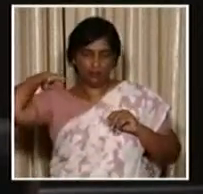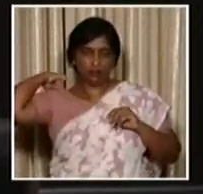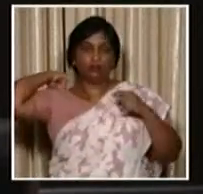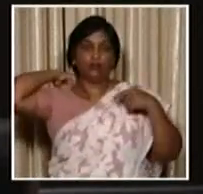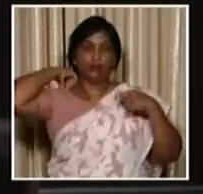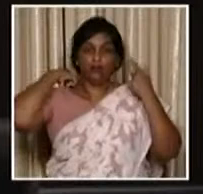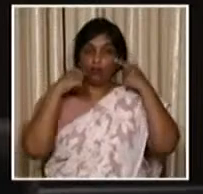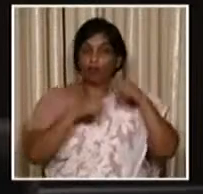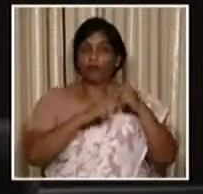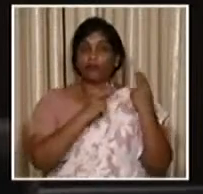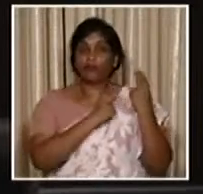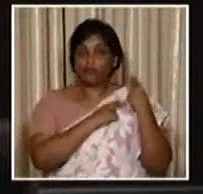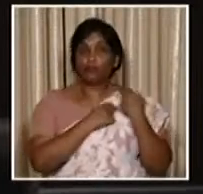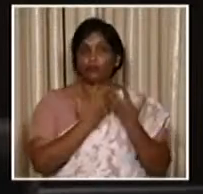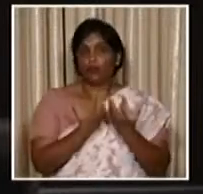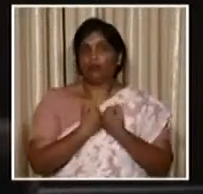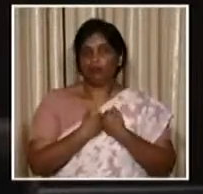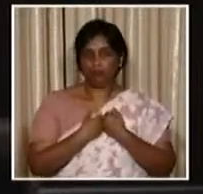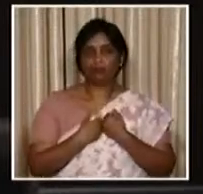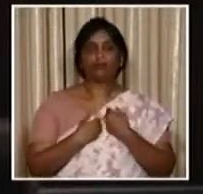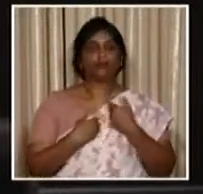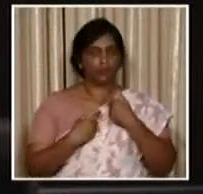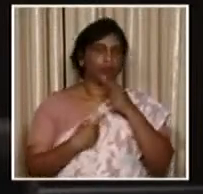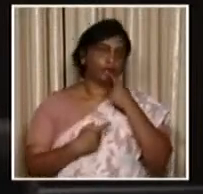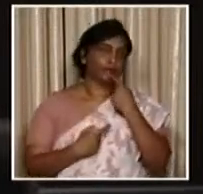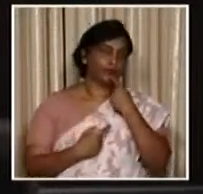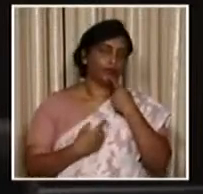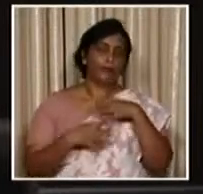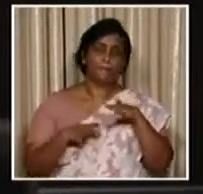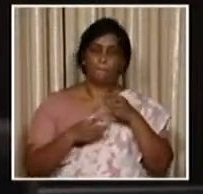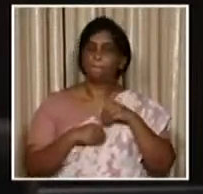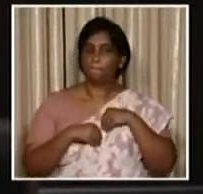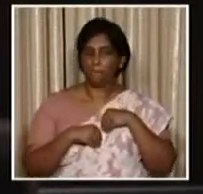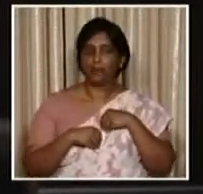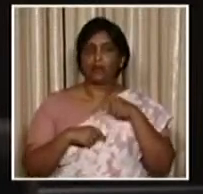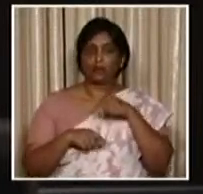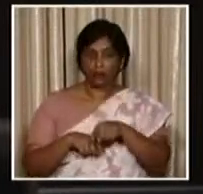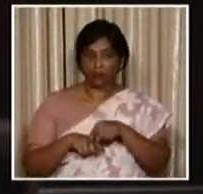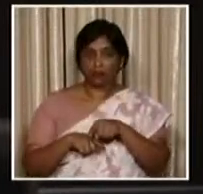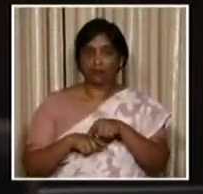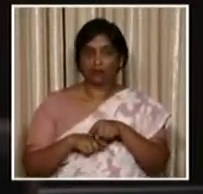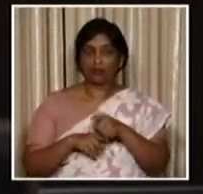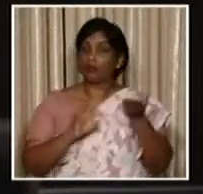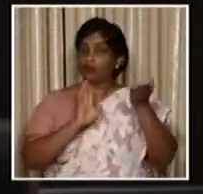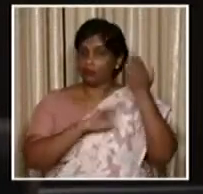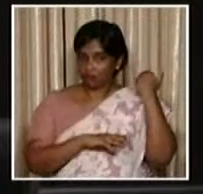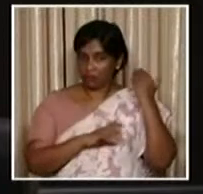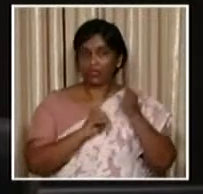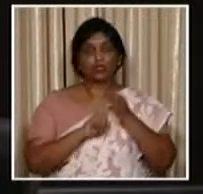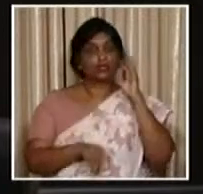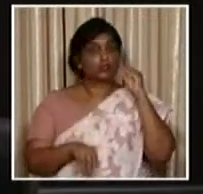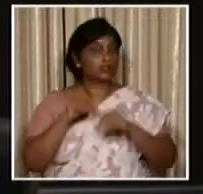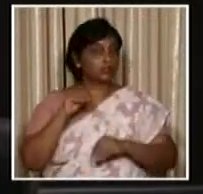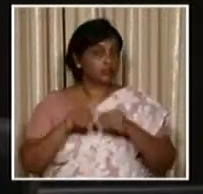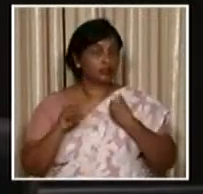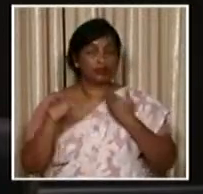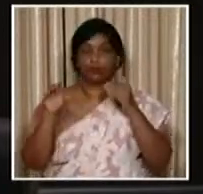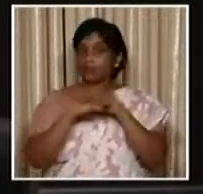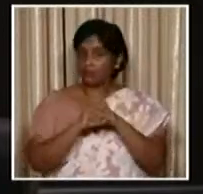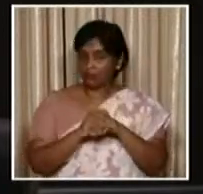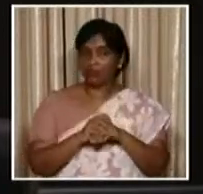මේ වෙනුවෙන් වගකීම එදා අපි ගත්තා කියලා ඒක අපි පිළිගන්නවා මේ වෙනුවෙන් එදා ජනාධිපතිවරණයට